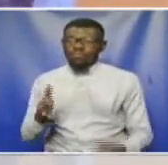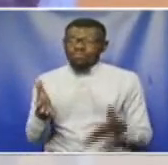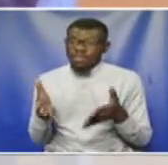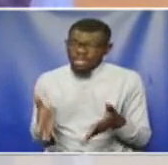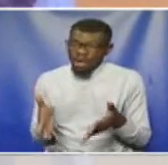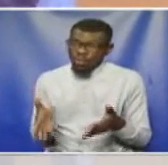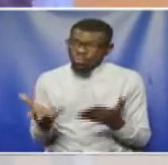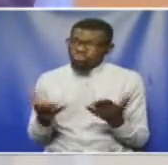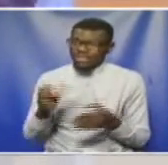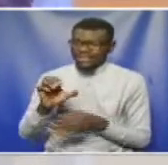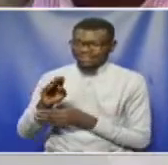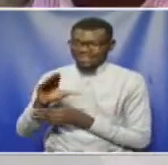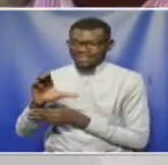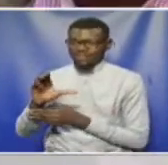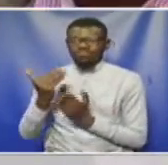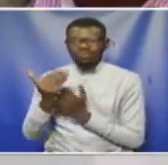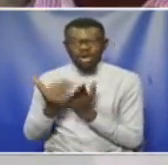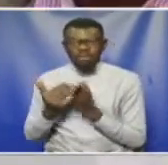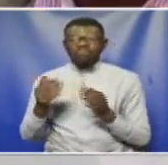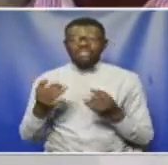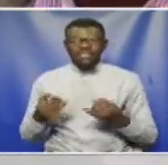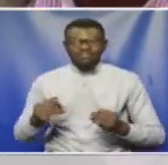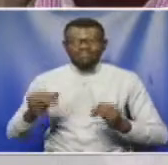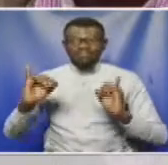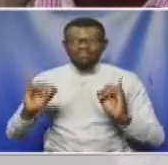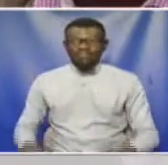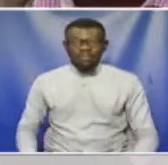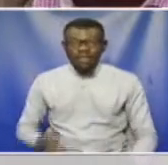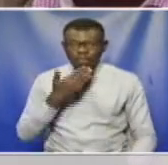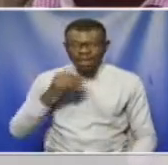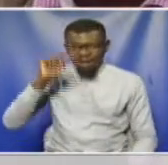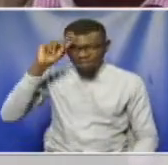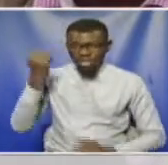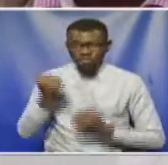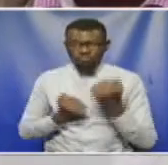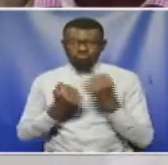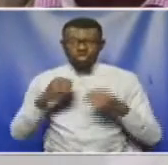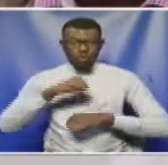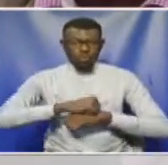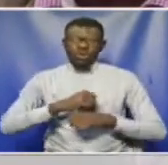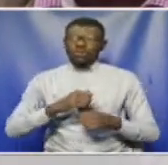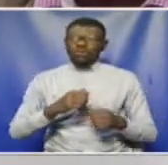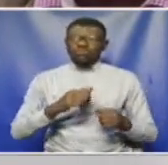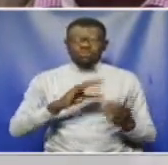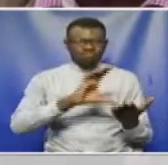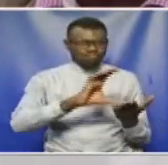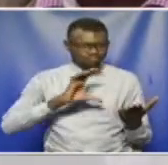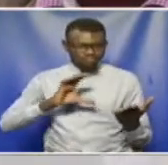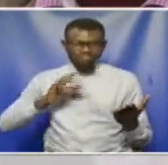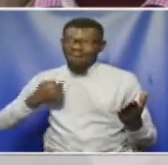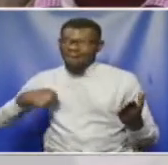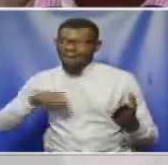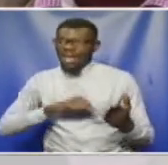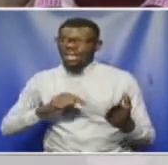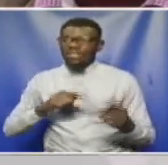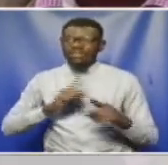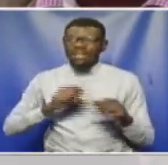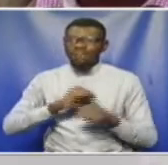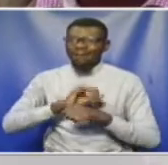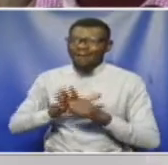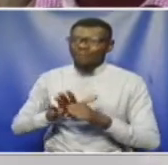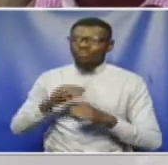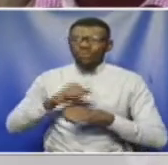kutekeleza mtaala wa CBC. Serikali iangalie mambo ya kusupport hizi shule kwa kutumia fedha. Wakati wa COVID shule nyingi zilifungwa na